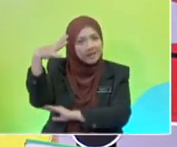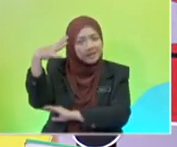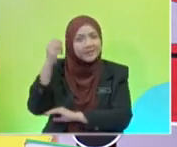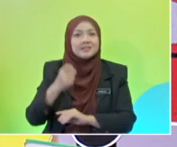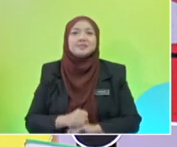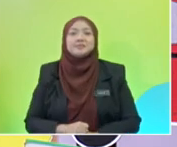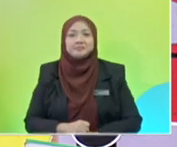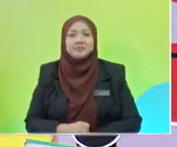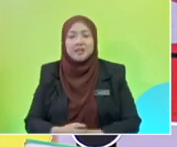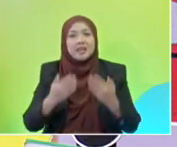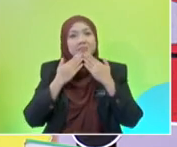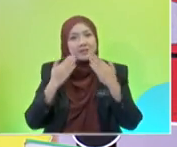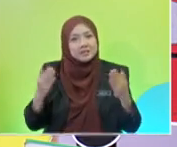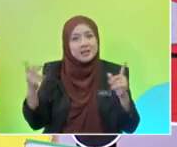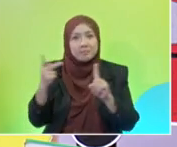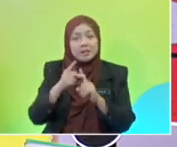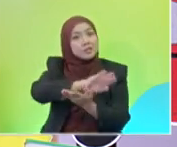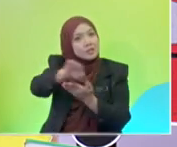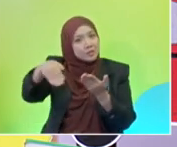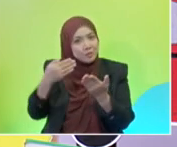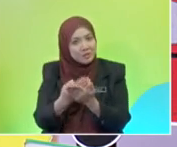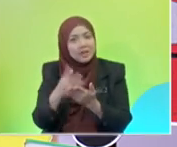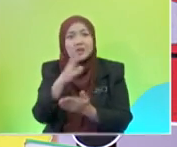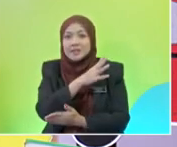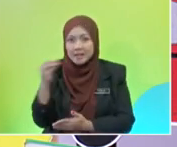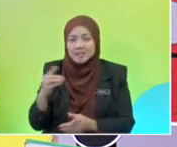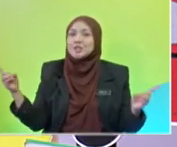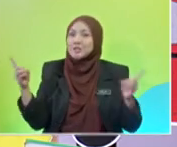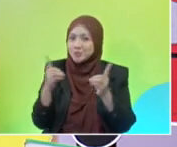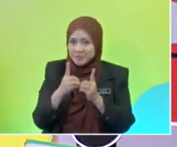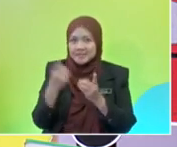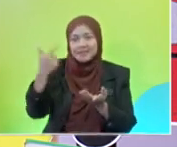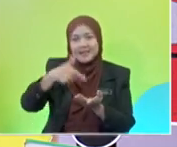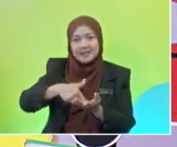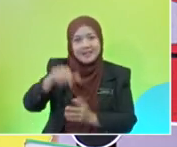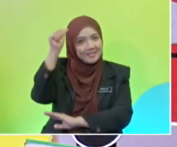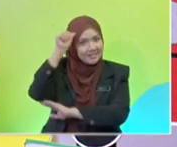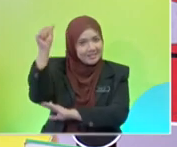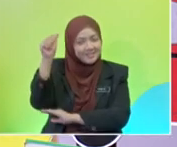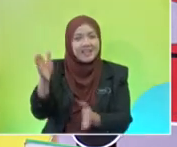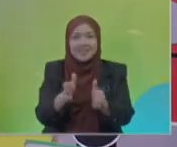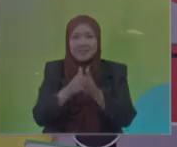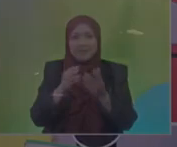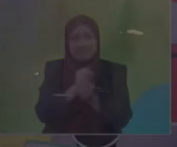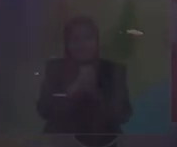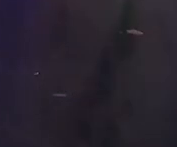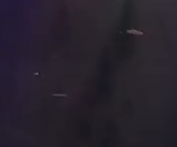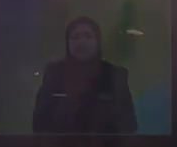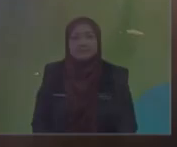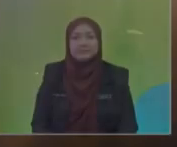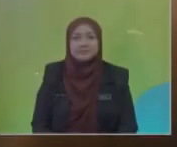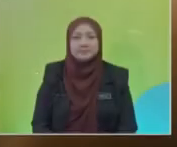rekan-rekan semua Terima kasih karena menonton sehingga kita berjumpa lagi ya assalamualaikum dan salam sejahtera Bye semua